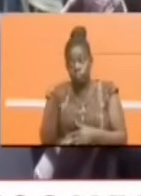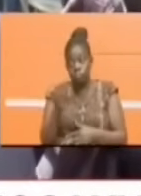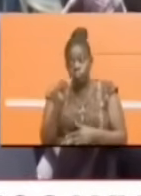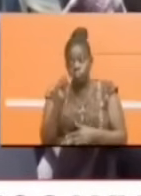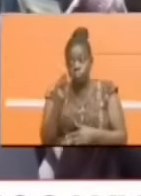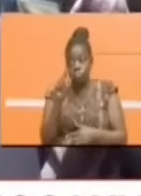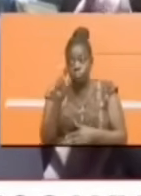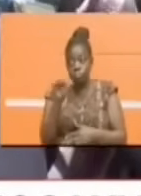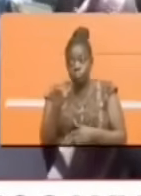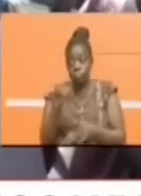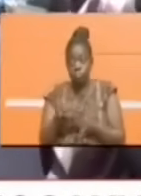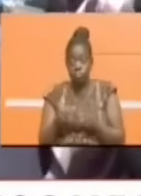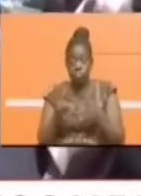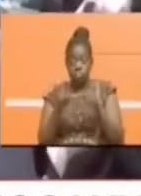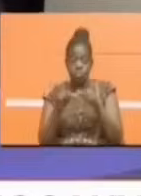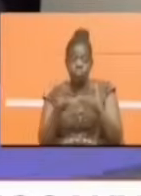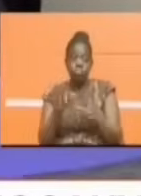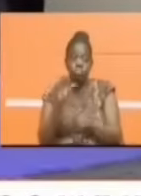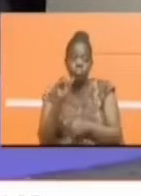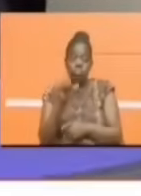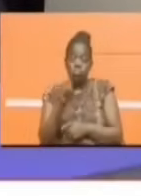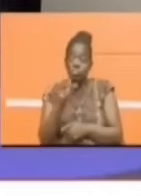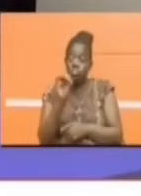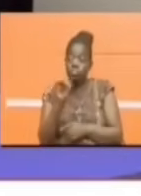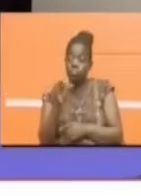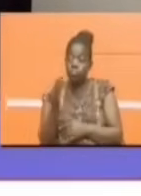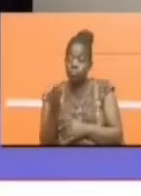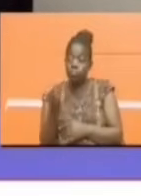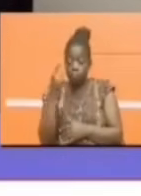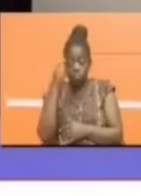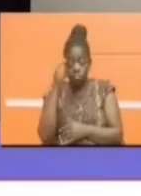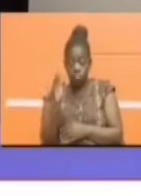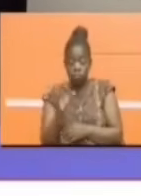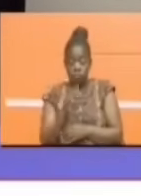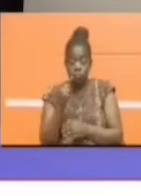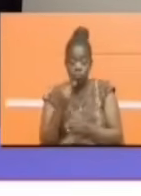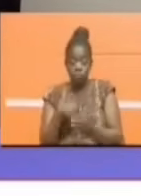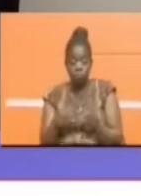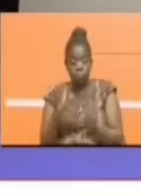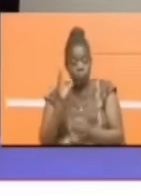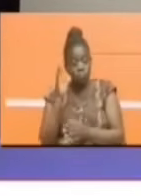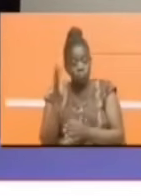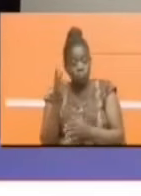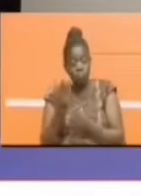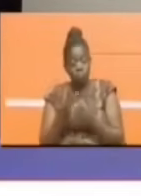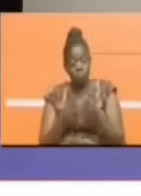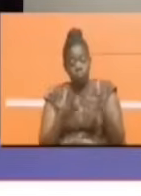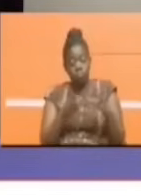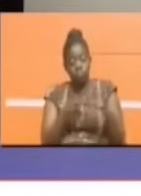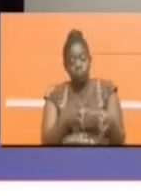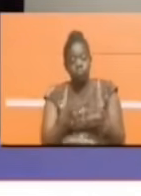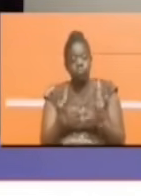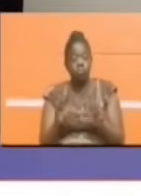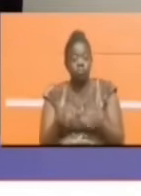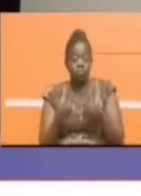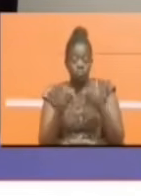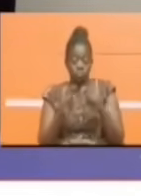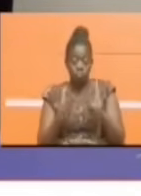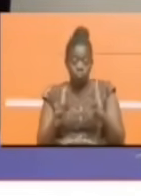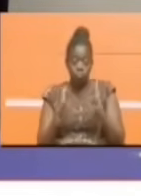lizinga kweri n'ekyapa kya Ali Miwanda yabeerese empagala ku lwakakiiko ategeeza nga buliza buli ludda kyokka nga bagenda kungera okwetegereza ensonga